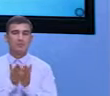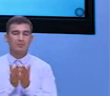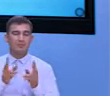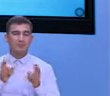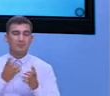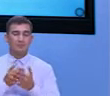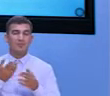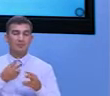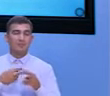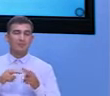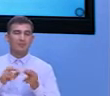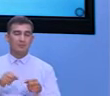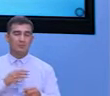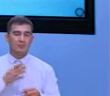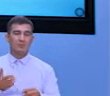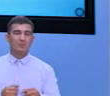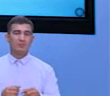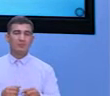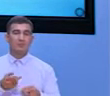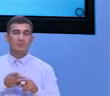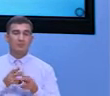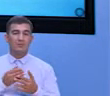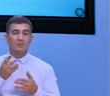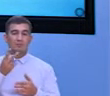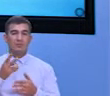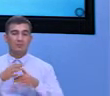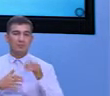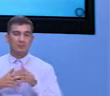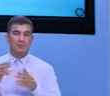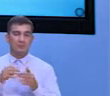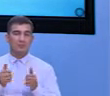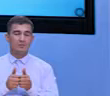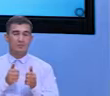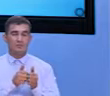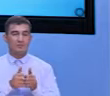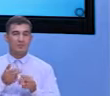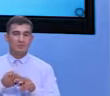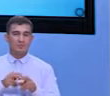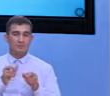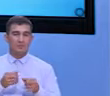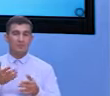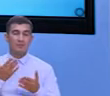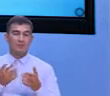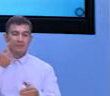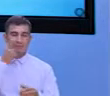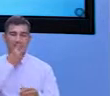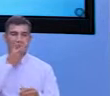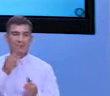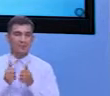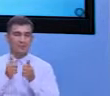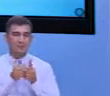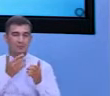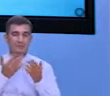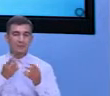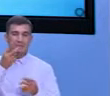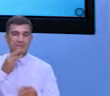kitoblarimiz teng bo'lishi mumkin. Yoki bo'lmasa, mana bu ikkita qo'limiz bir-biriga tengdosh shakl hisoblanadi. Yoki ikkita ko'zimiz, yoki ikkita